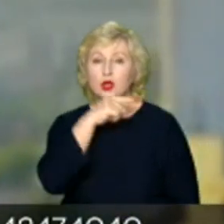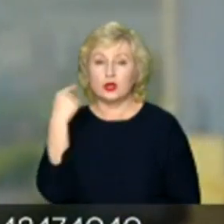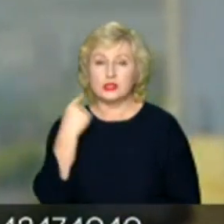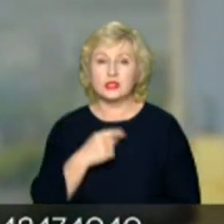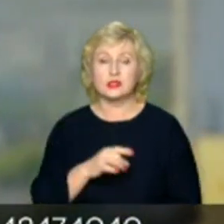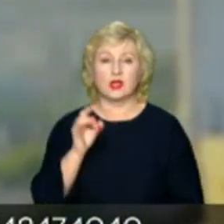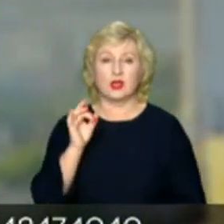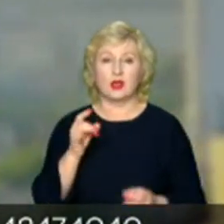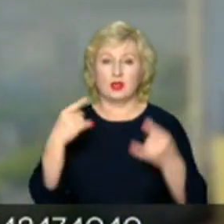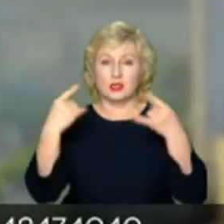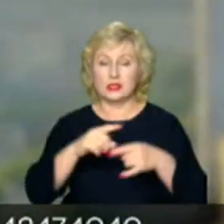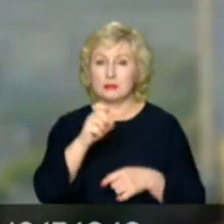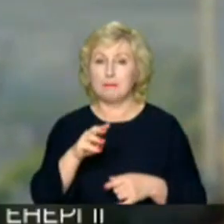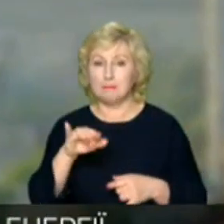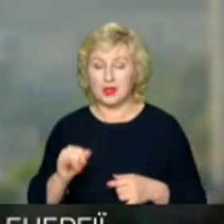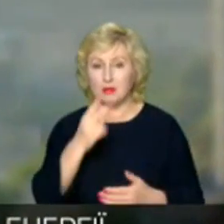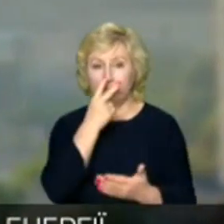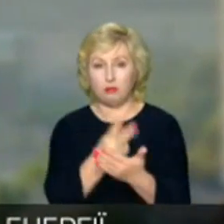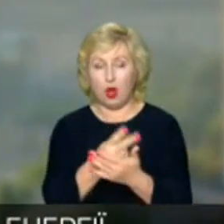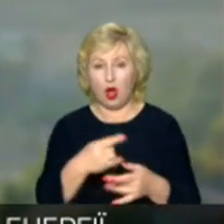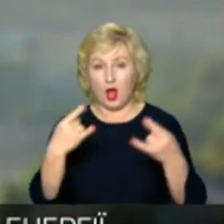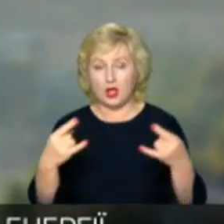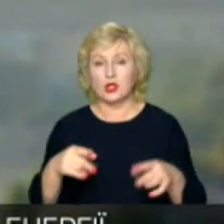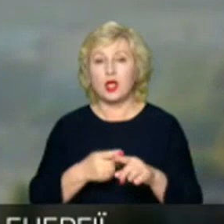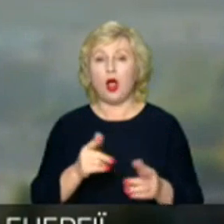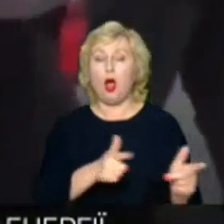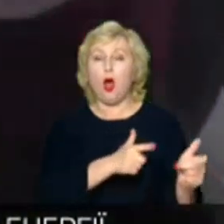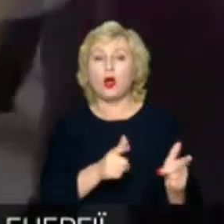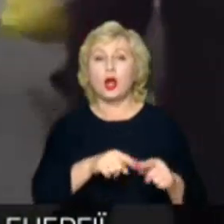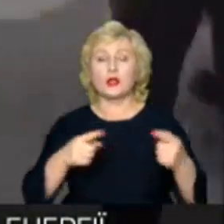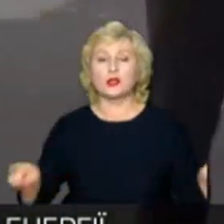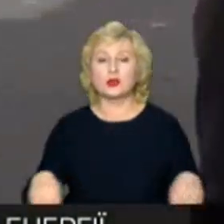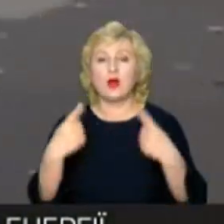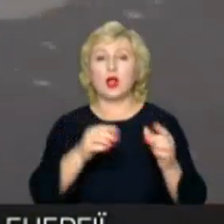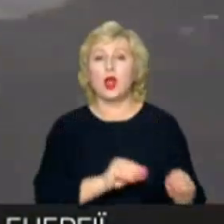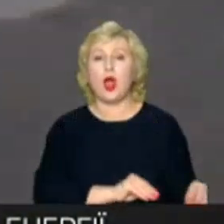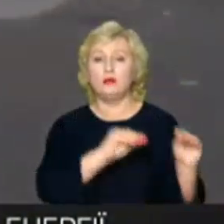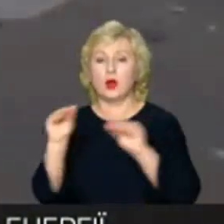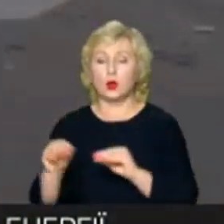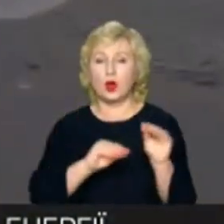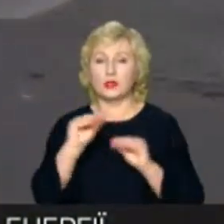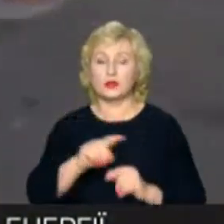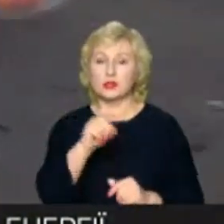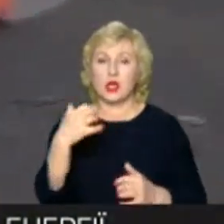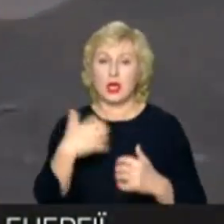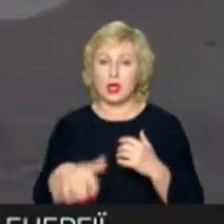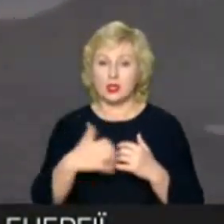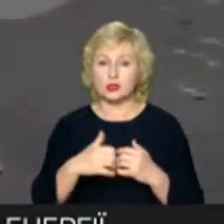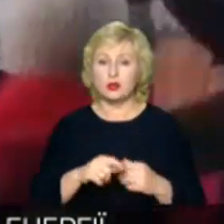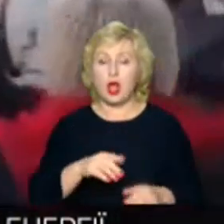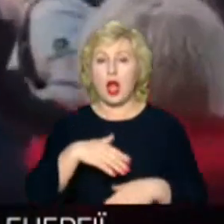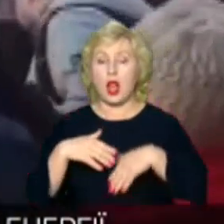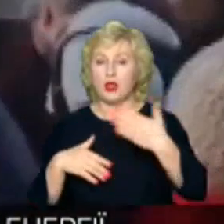ЗМІ уже демонстративно показують, як вони організували евакуацію з Херсона на лівий берег Дніпра в Олешки. Тож наші